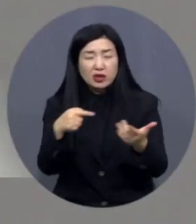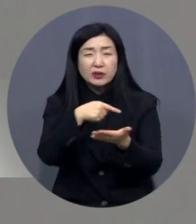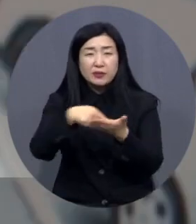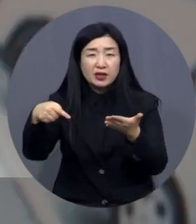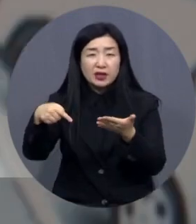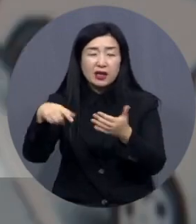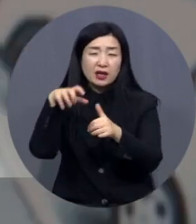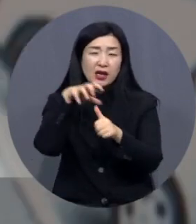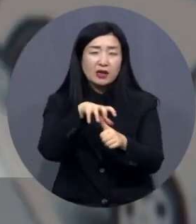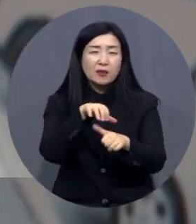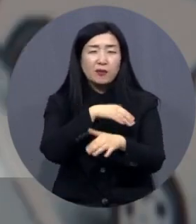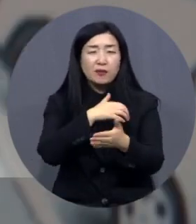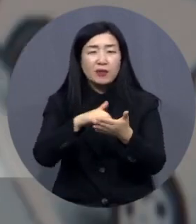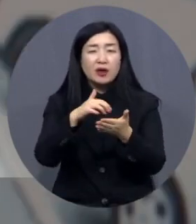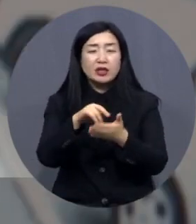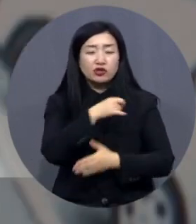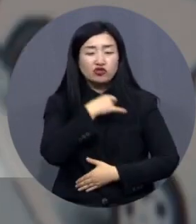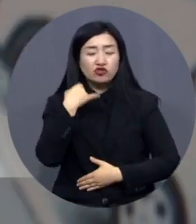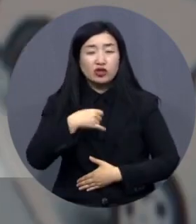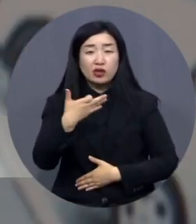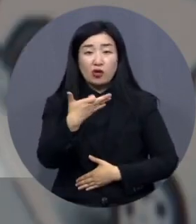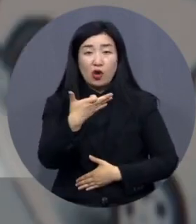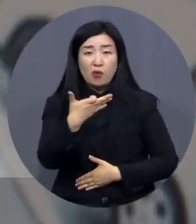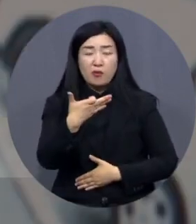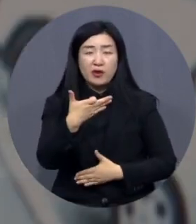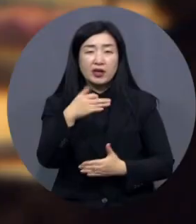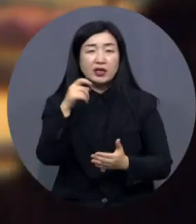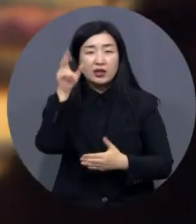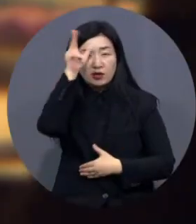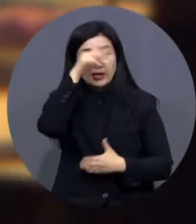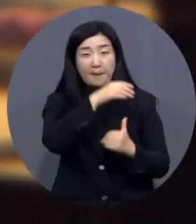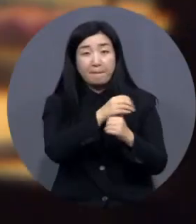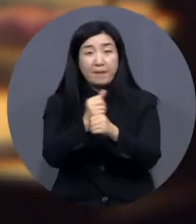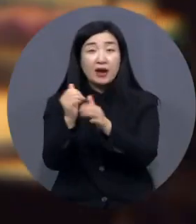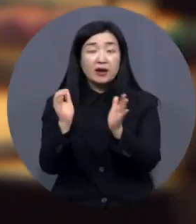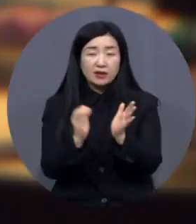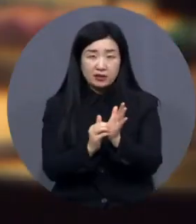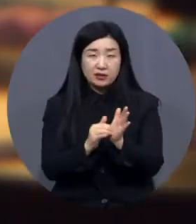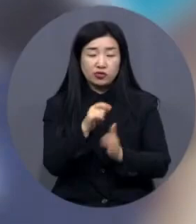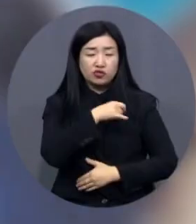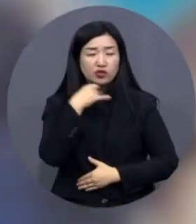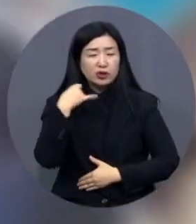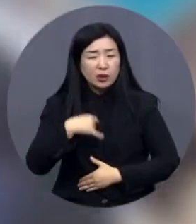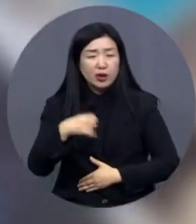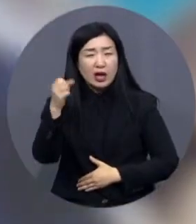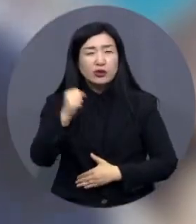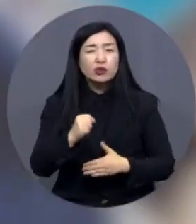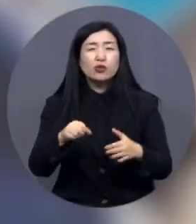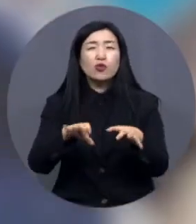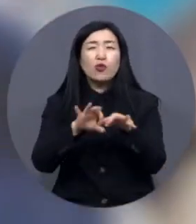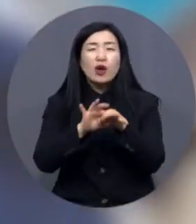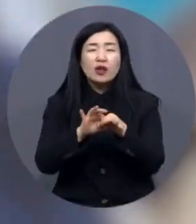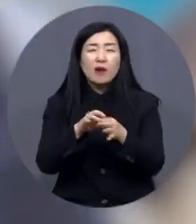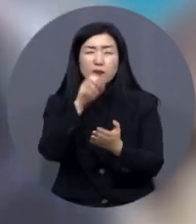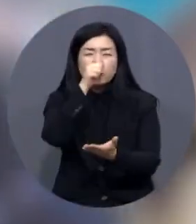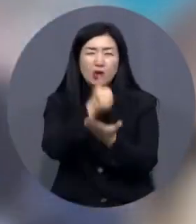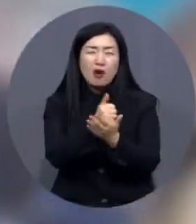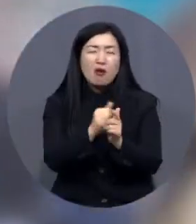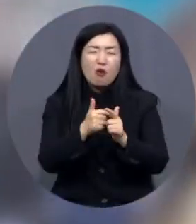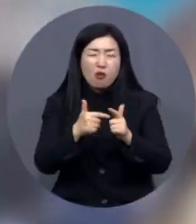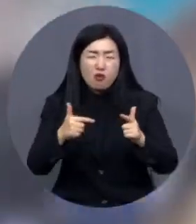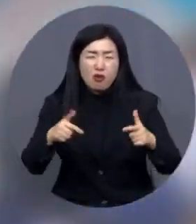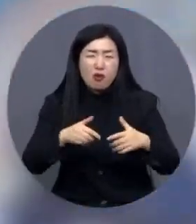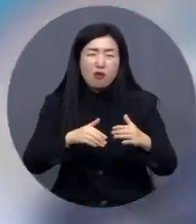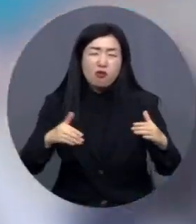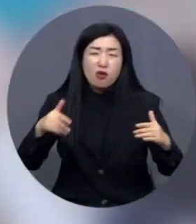등으로 모두 명의 중국인이 경찰에 붙잡혔습니다 중국인들의 카지노 관련 범죄가 다르자 경찰은